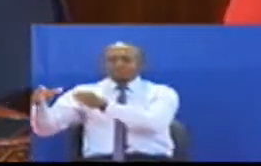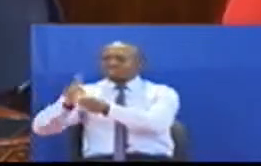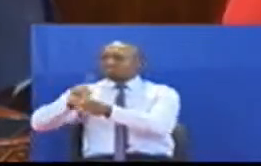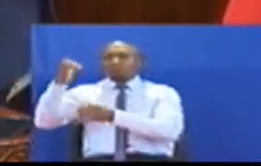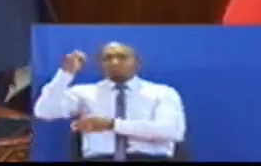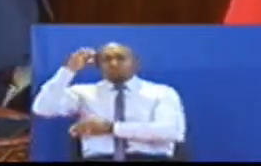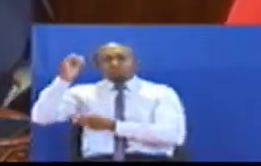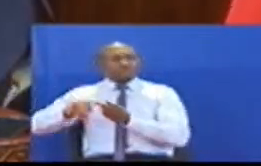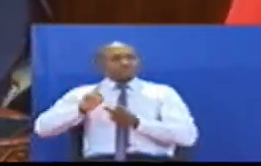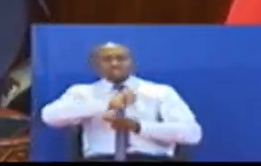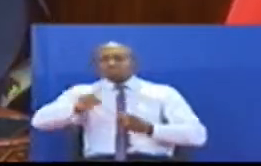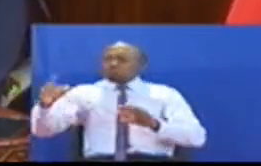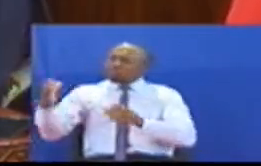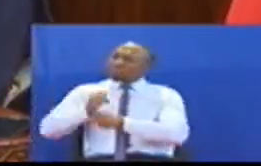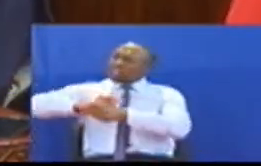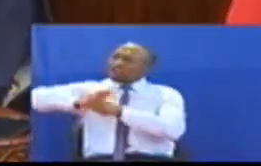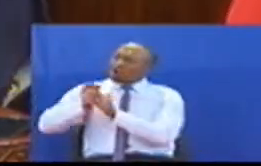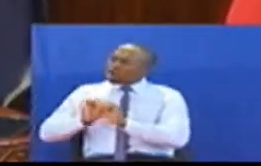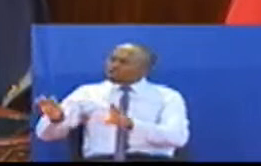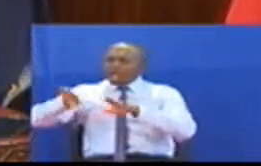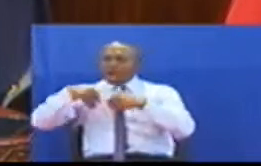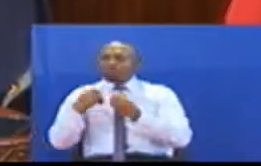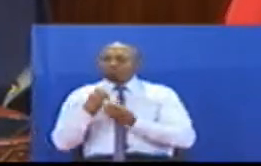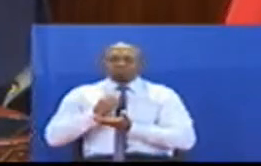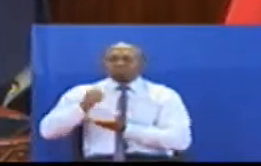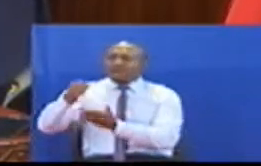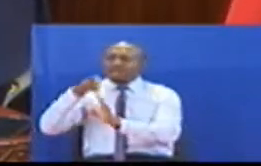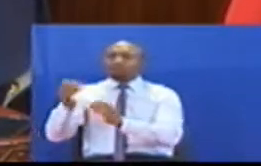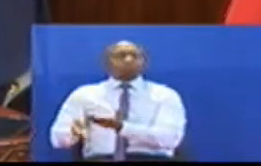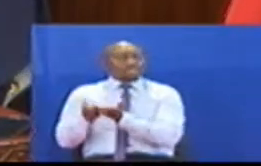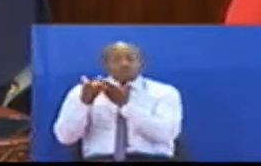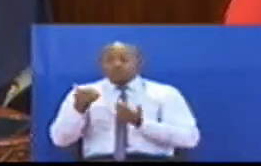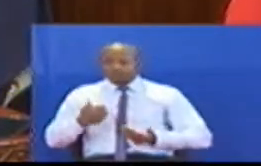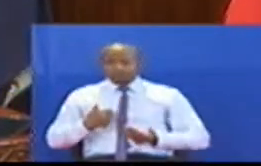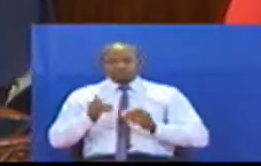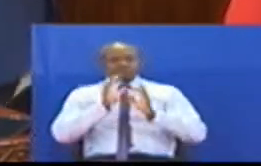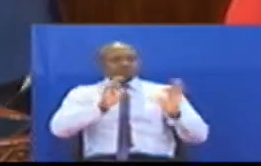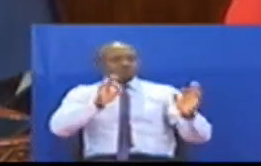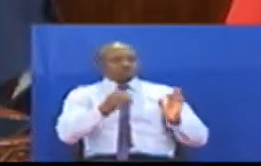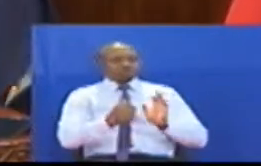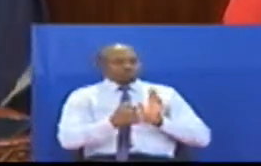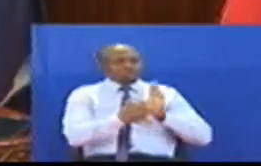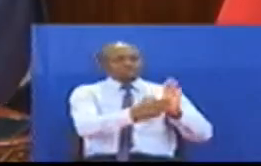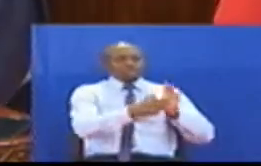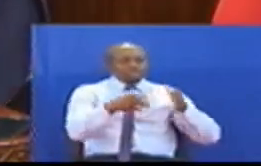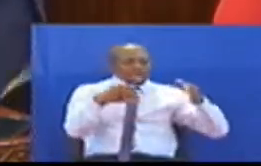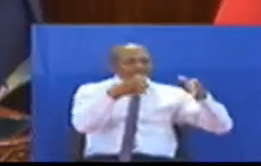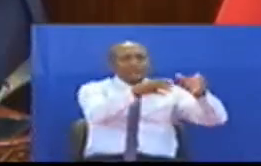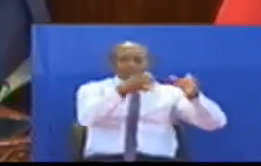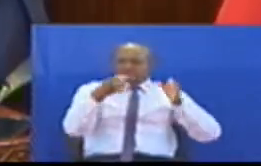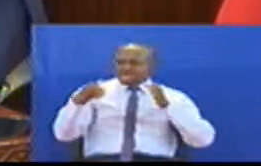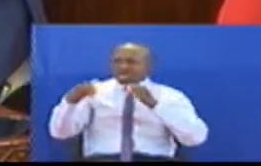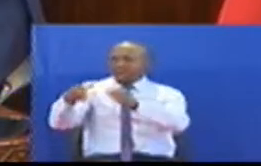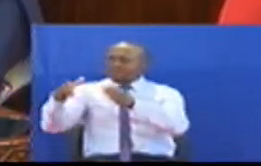tena umepelekwa kupata corona au umepelekwa kusaidiwa. Kwa hiyo ingekuwa vizuri serikali ikatuonyesha kambi tofauti, kwamba kambi